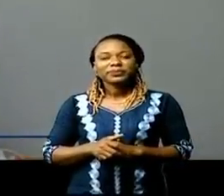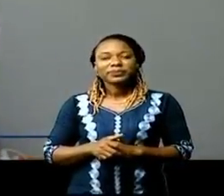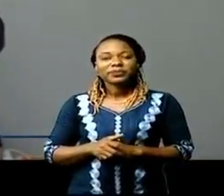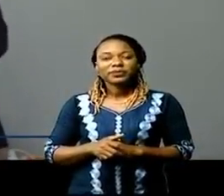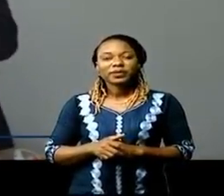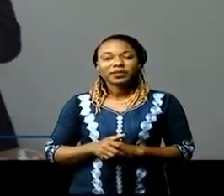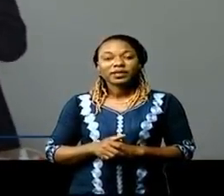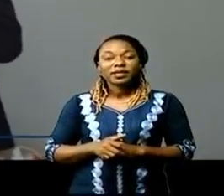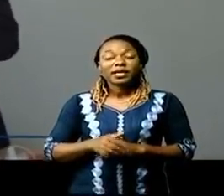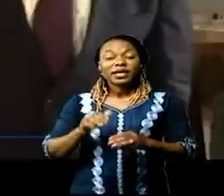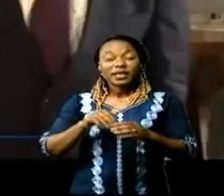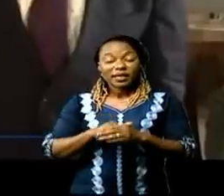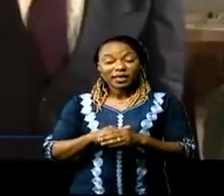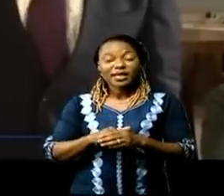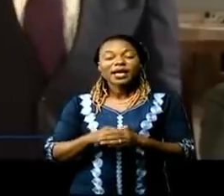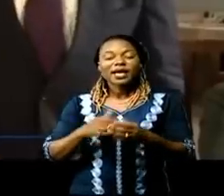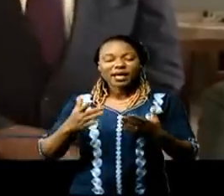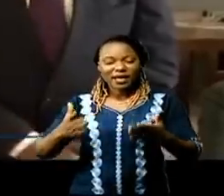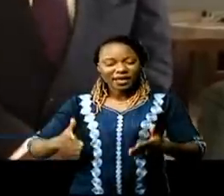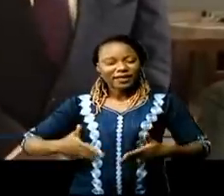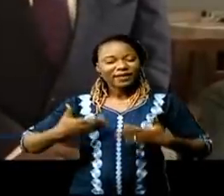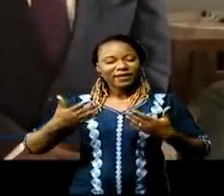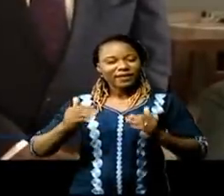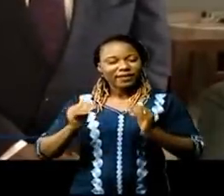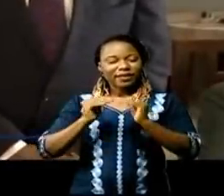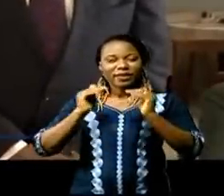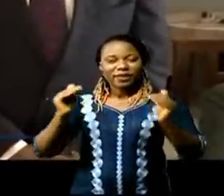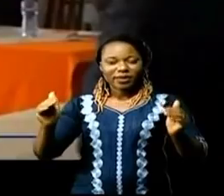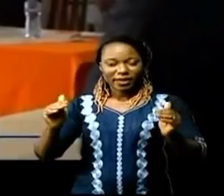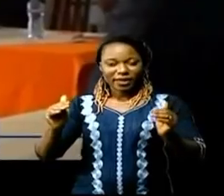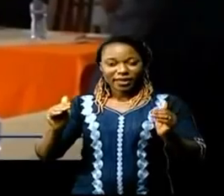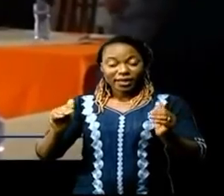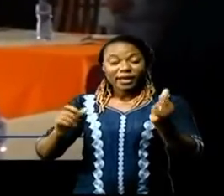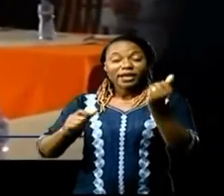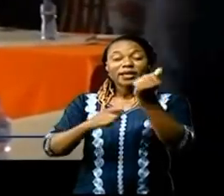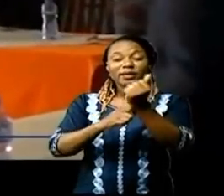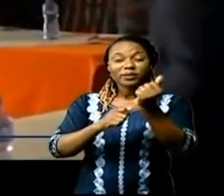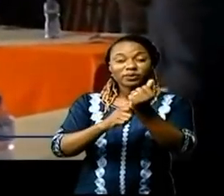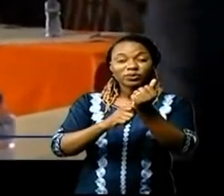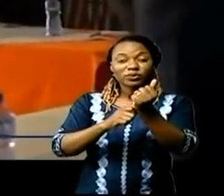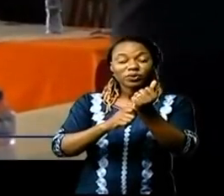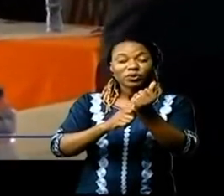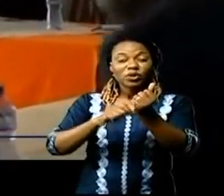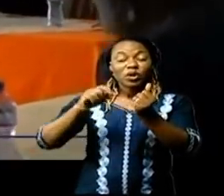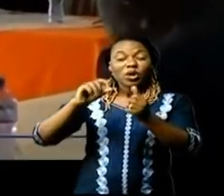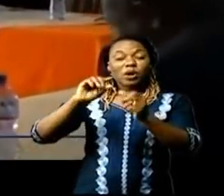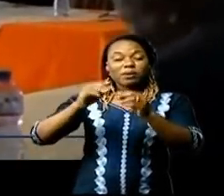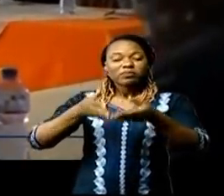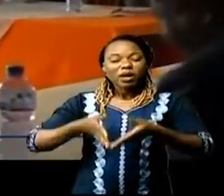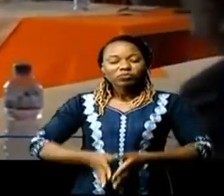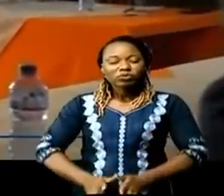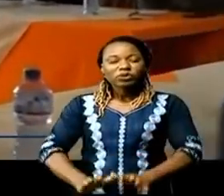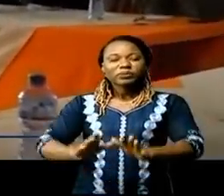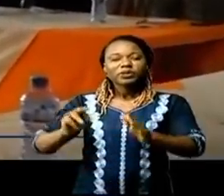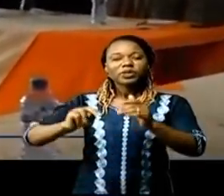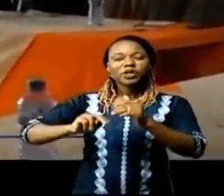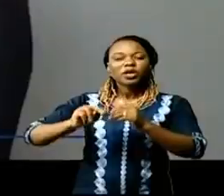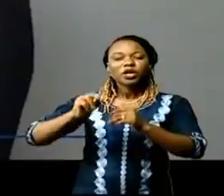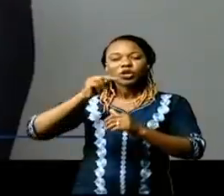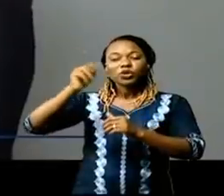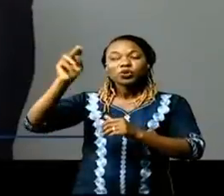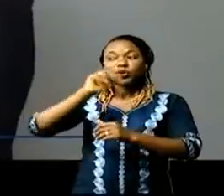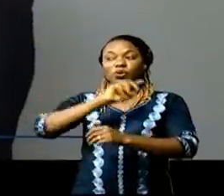C'est dans une ambiance de convivialité que l'intercommunautaire de la province du Nord Kivu, une structure œuvrant à Kinshasa conduite par son